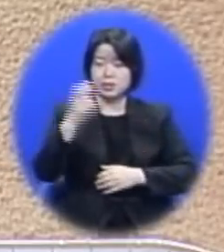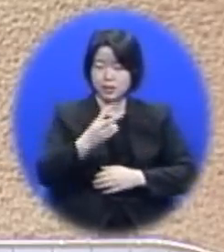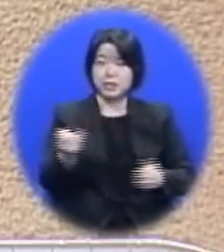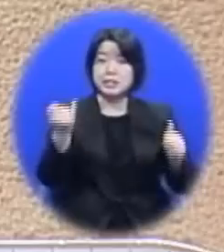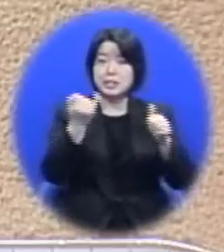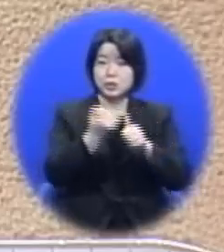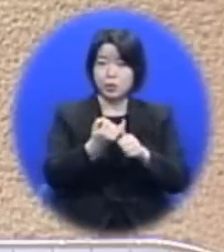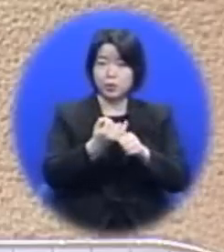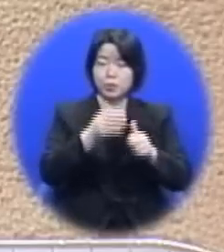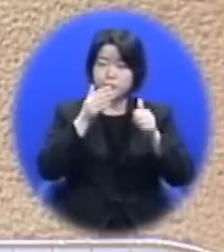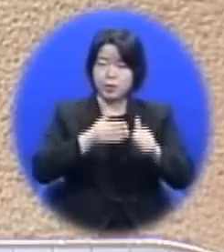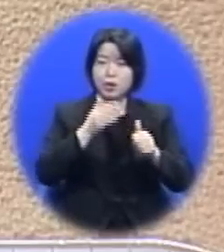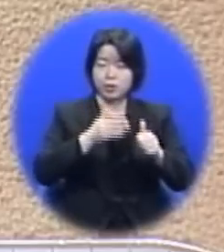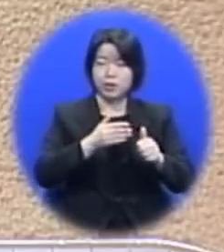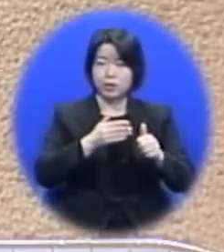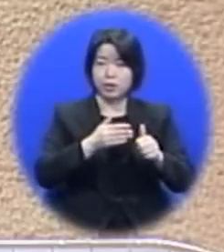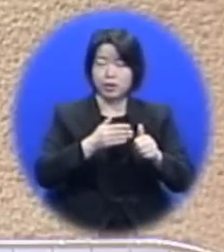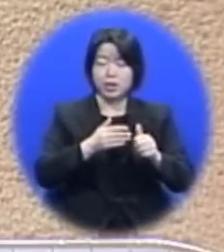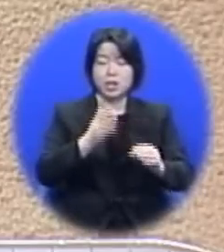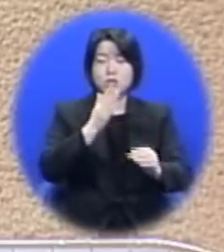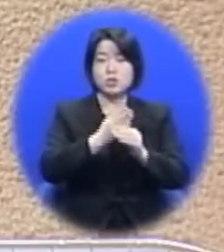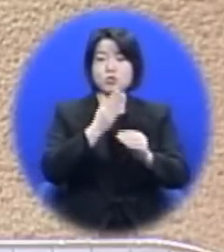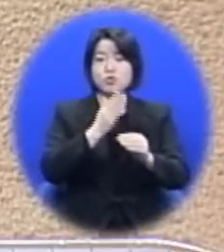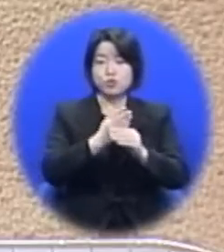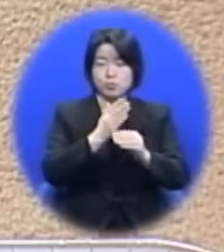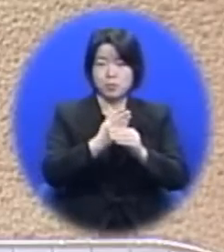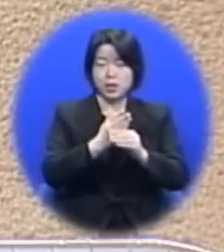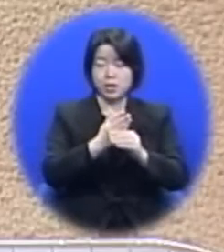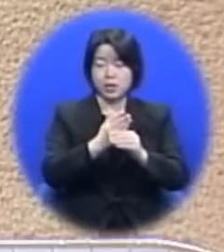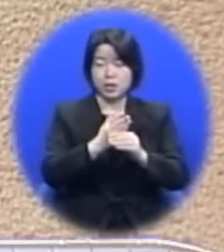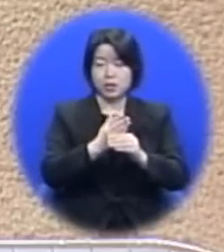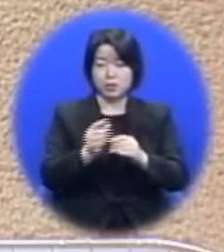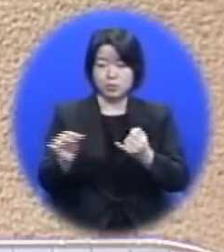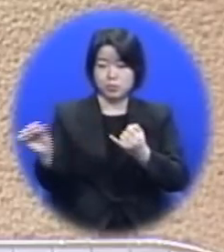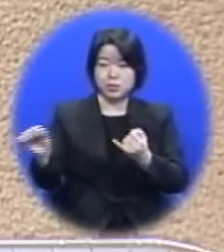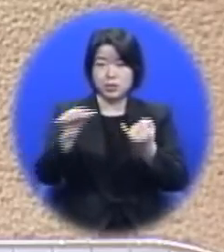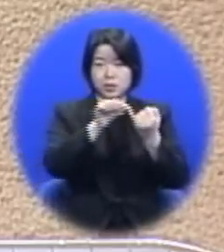권하는데 중매 서신 분이 바로 이 안동댁이에요.